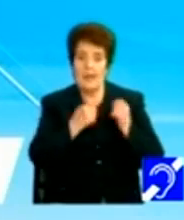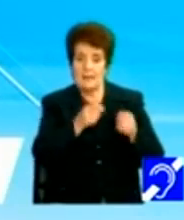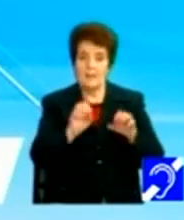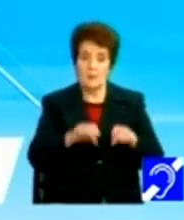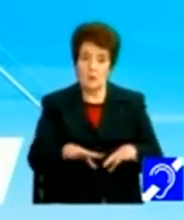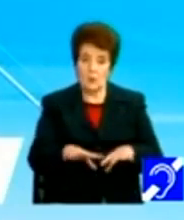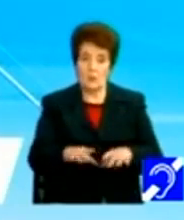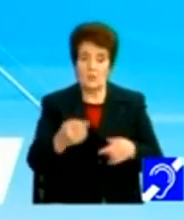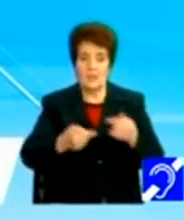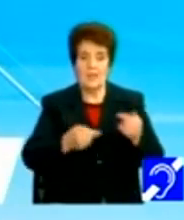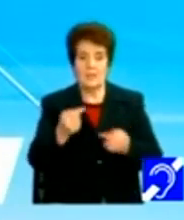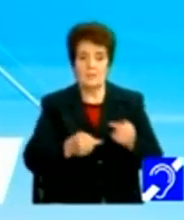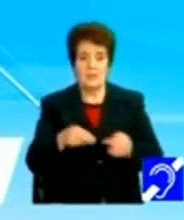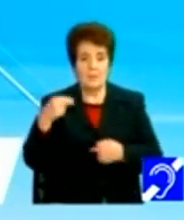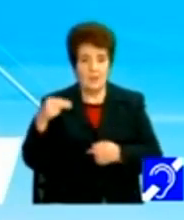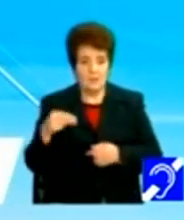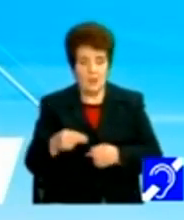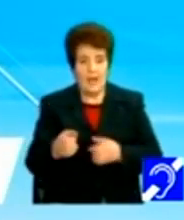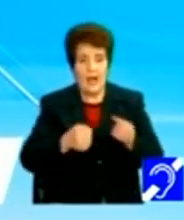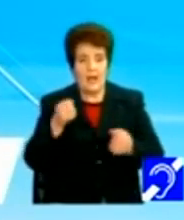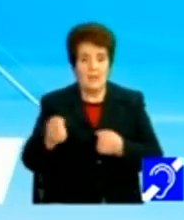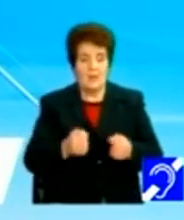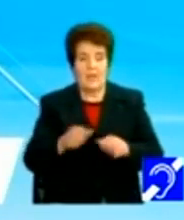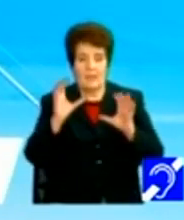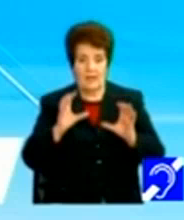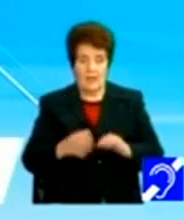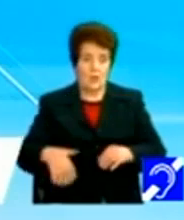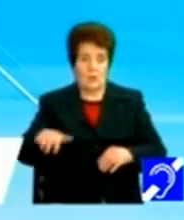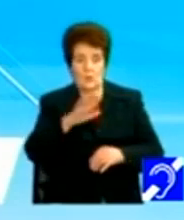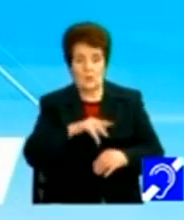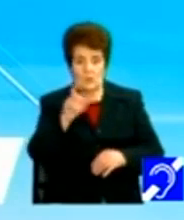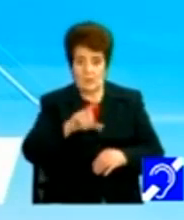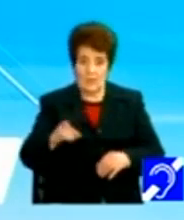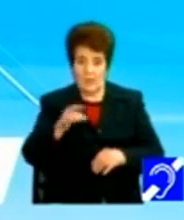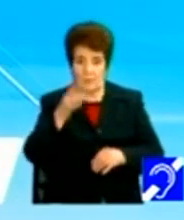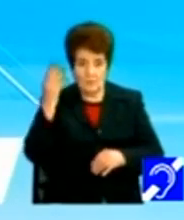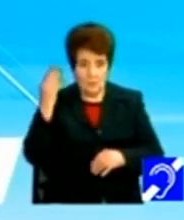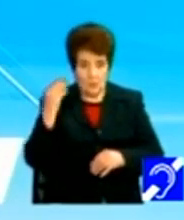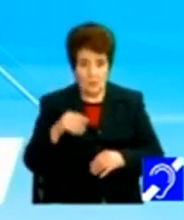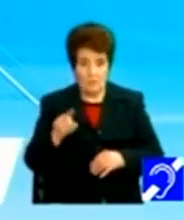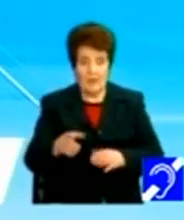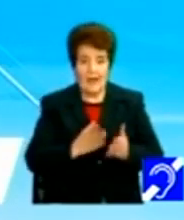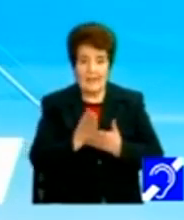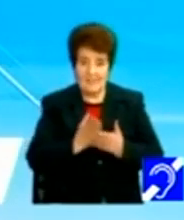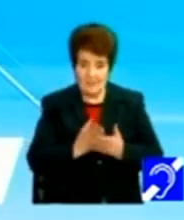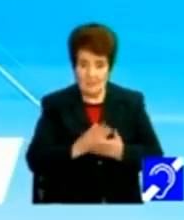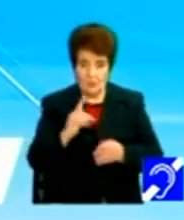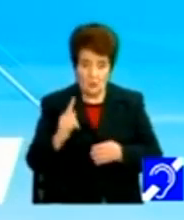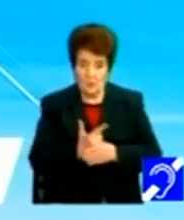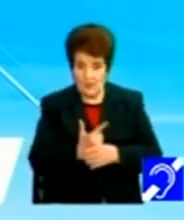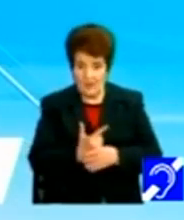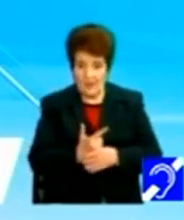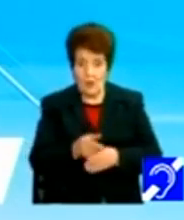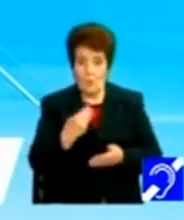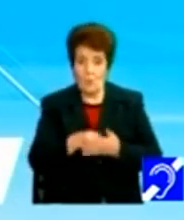la dezbaterile precedente. Angajarea legală a tuturor cetățenilor Republicii Moldova la serviciu, ceea ce va permite dublarea